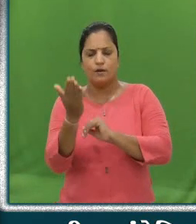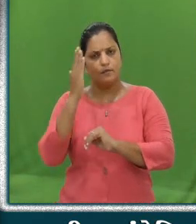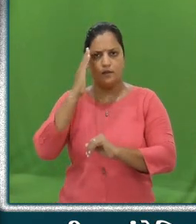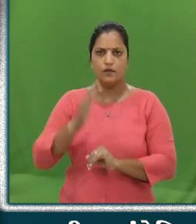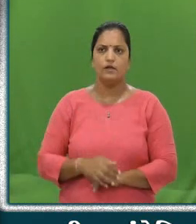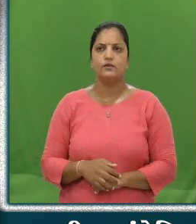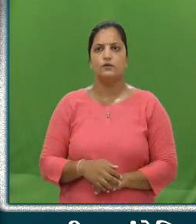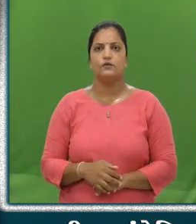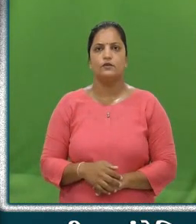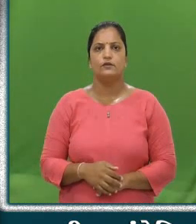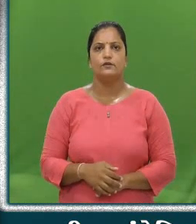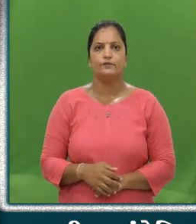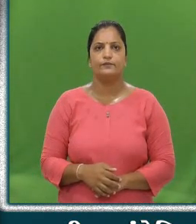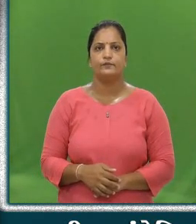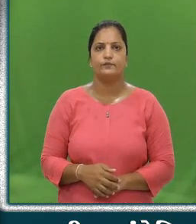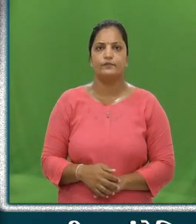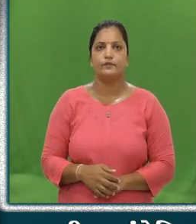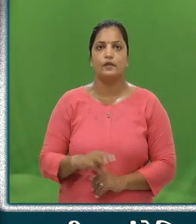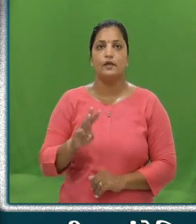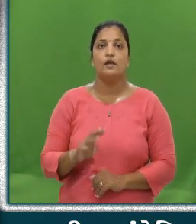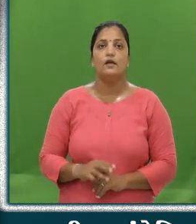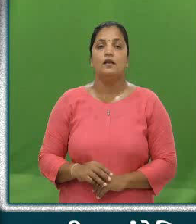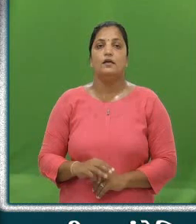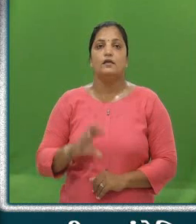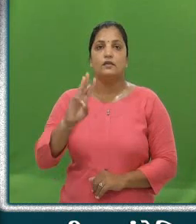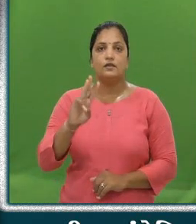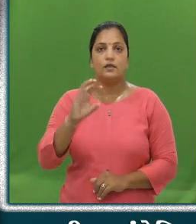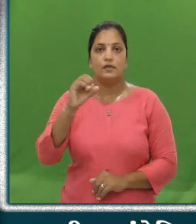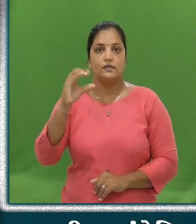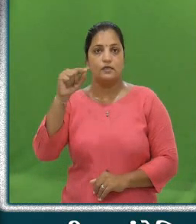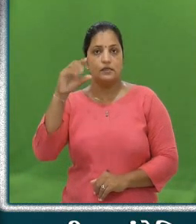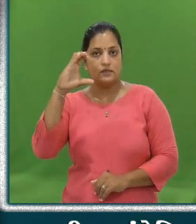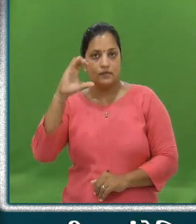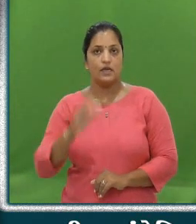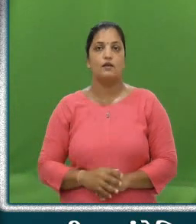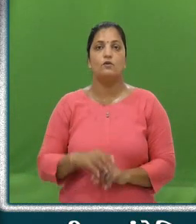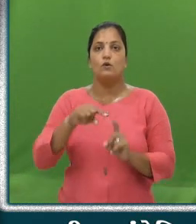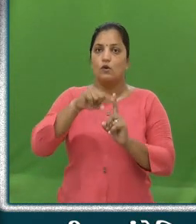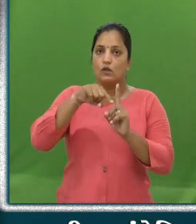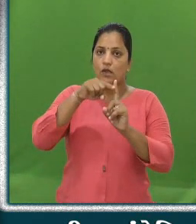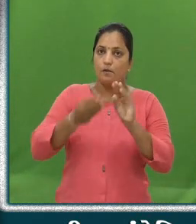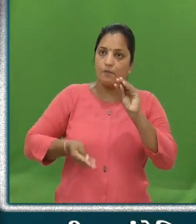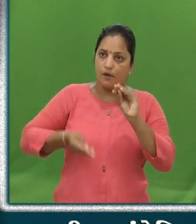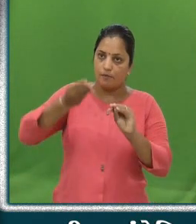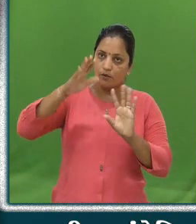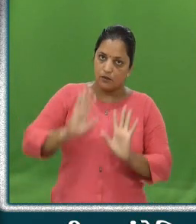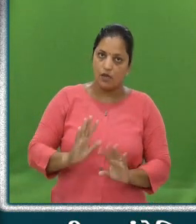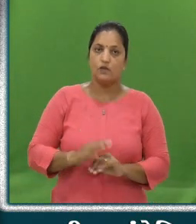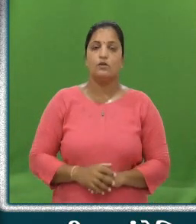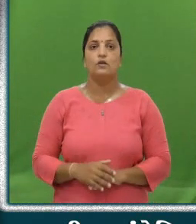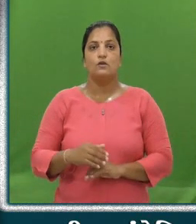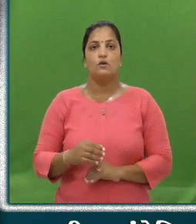કાચબો એટલે કશ્યપ અને કાચબો એ કેવું છે તો 30 અંશ સેલ્સિયસ કરતા ઊંચું તાપમાન